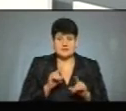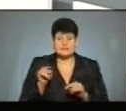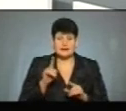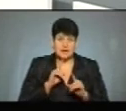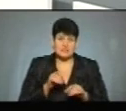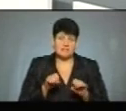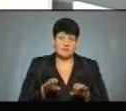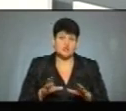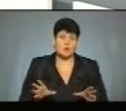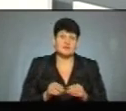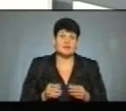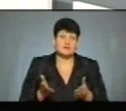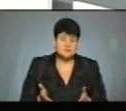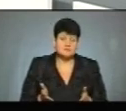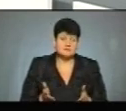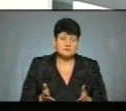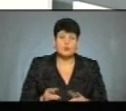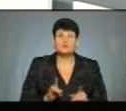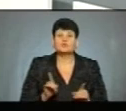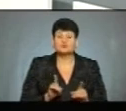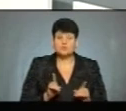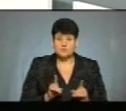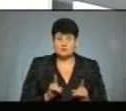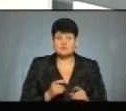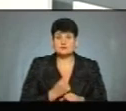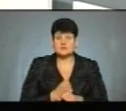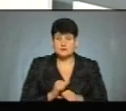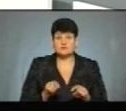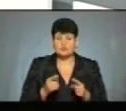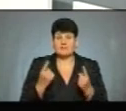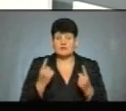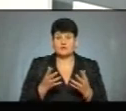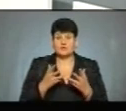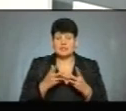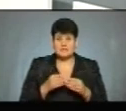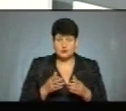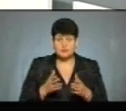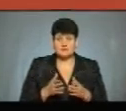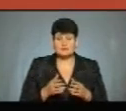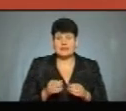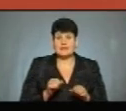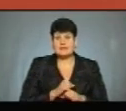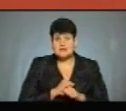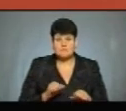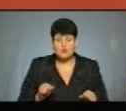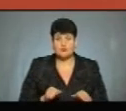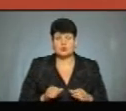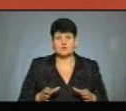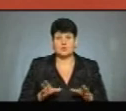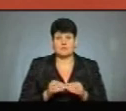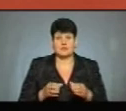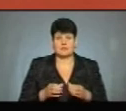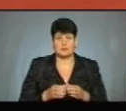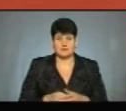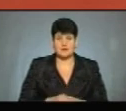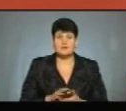які вирішили об'єднатися. От що спровокувало створення великої кількості такої неспроможних об'єднаних громад на території нашої області.